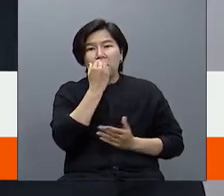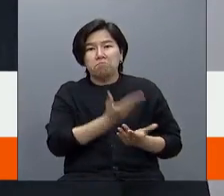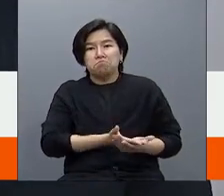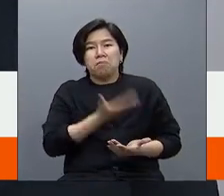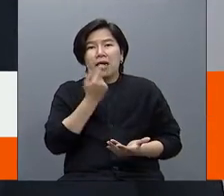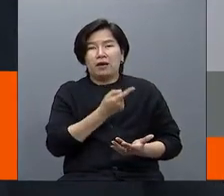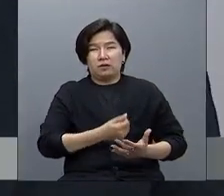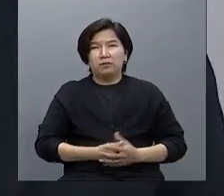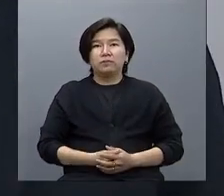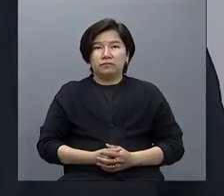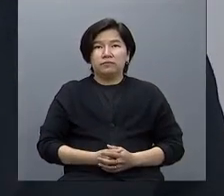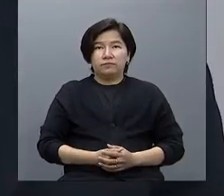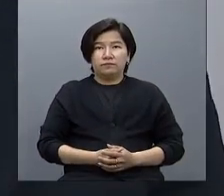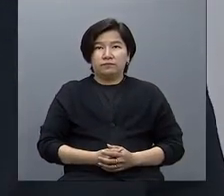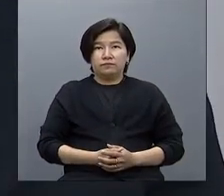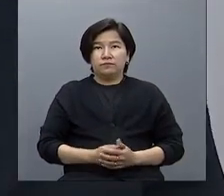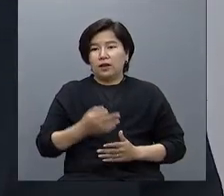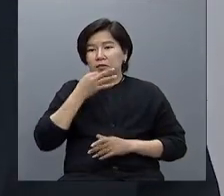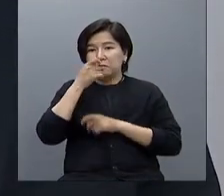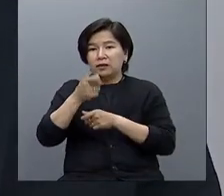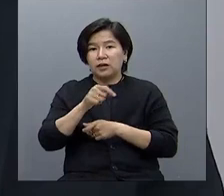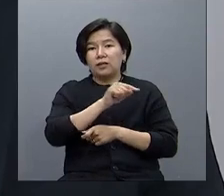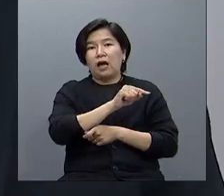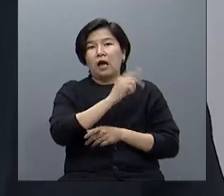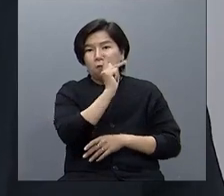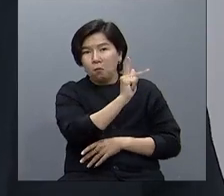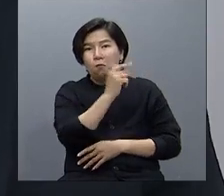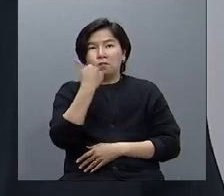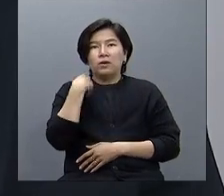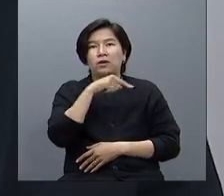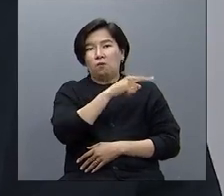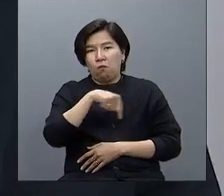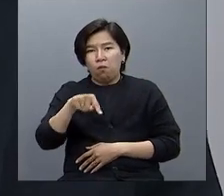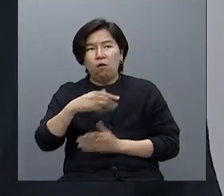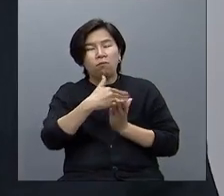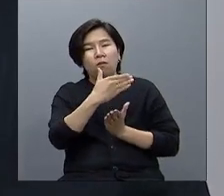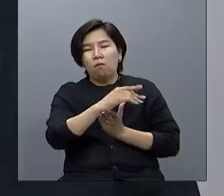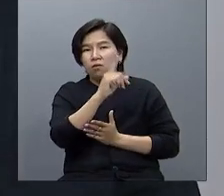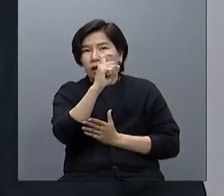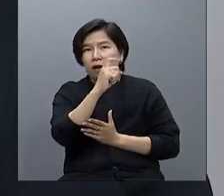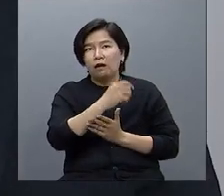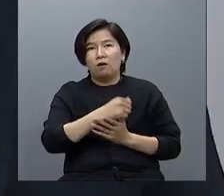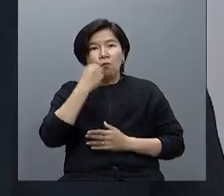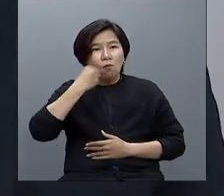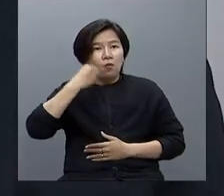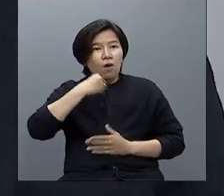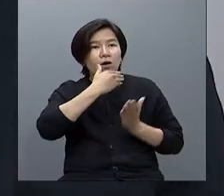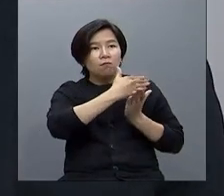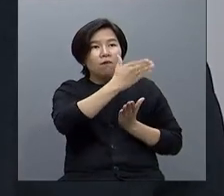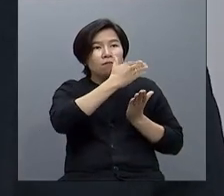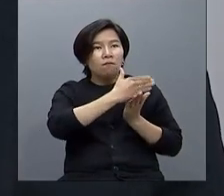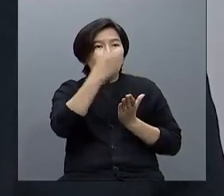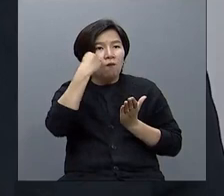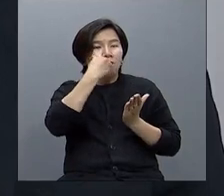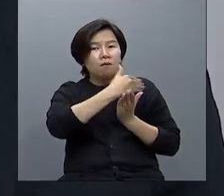ไปเข้าไปถึงพี่น้องเกษตรกรด้วยซึ่งอันตรายมากเพราะว่าอันนี้ต้องส่งรายวันอันนี้อันตรายและเป็น